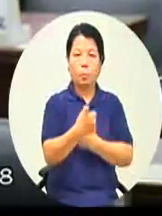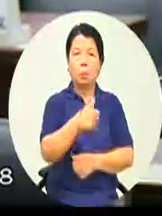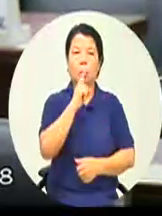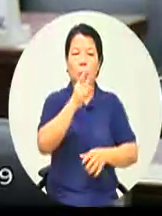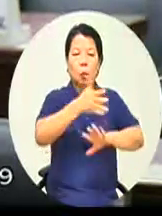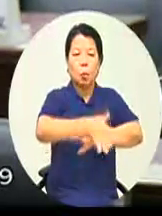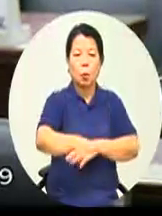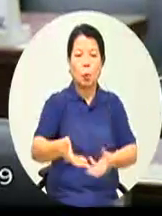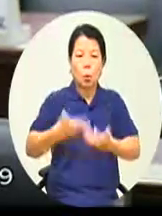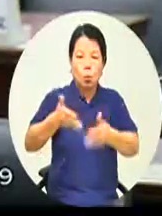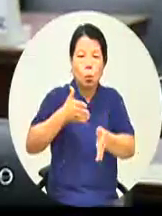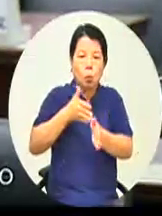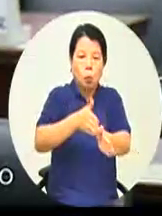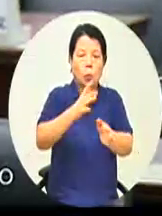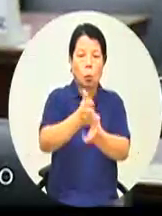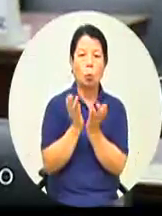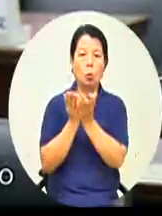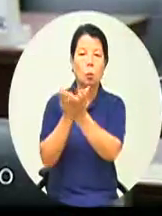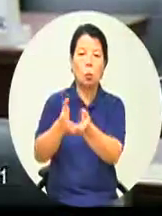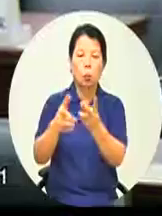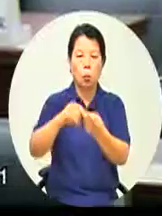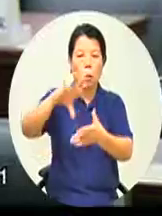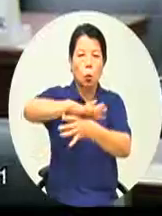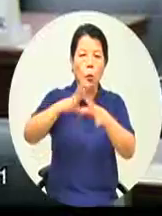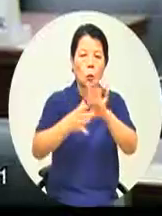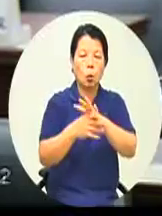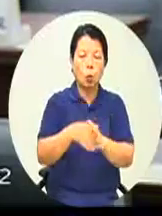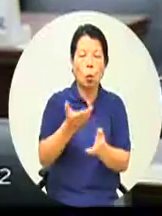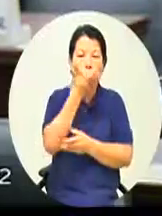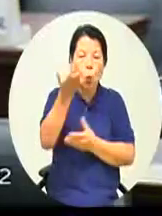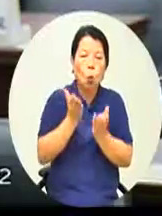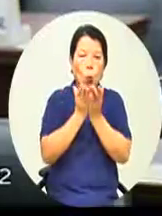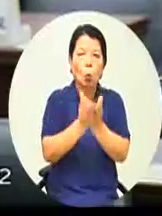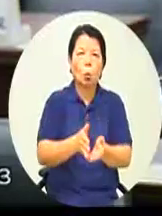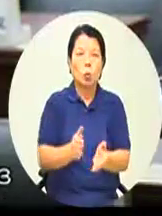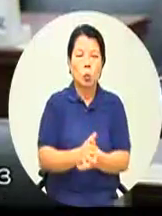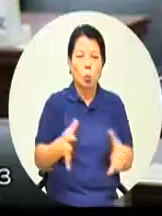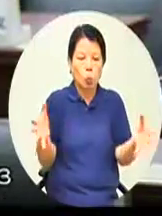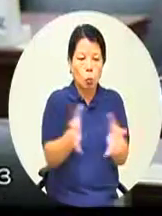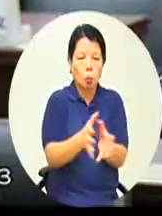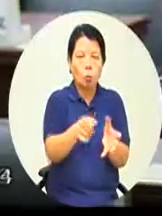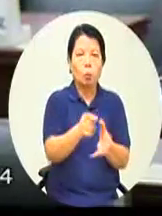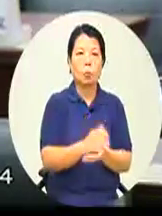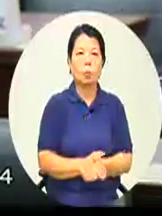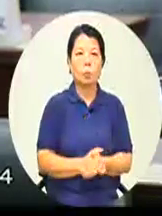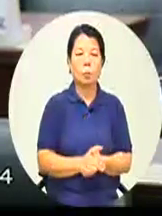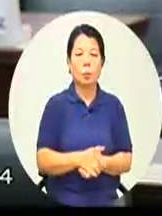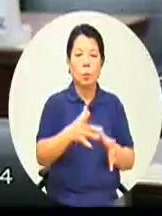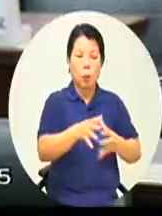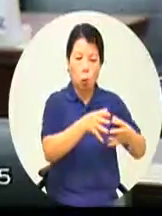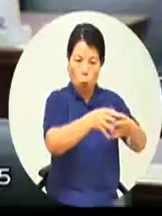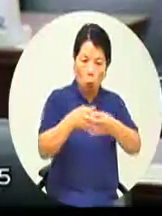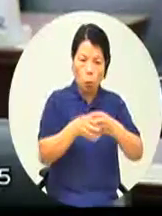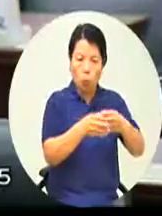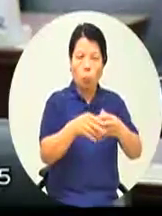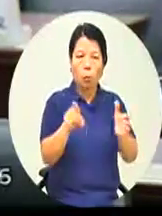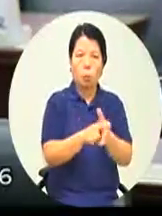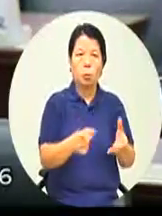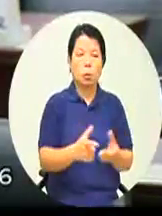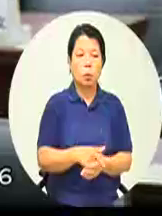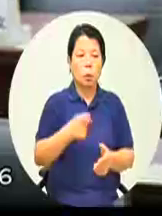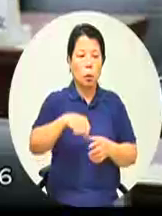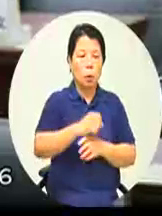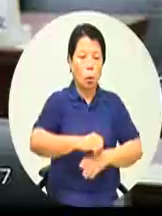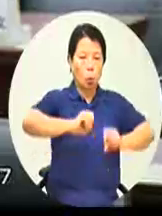轻轨要来啊，啊，搁有船啊，搁有文化什么游艇啊，什么的，吼、哦，总共。啊！你结合时阵，咱着爱伫咱的广